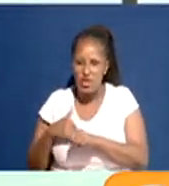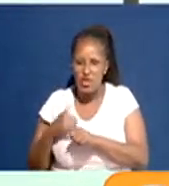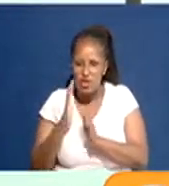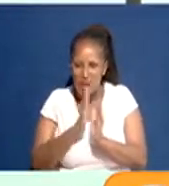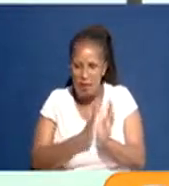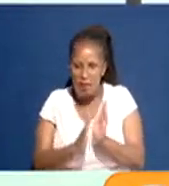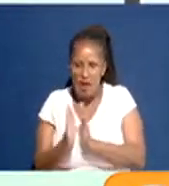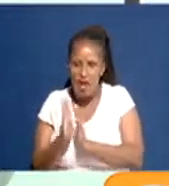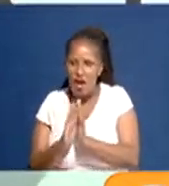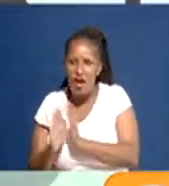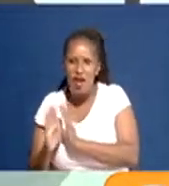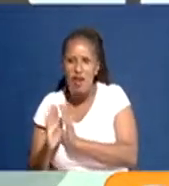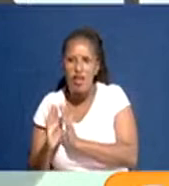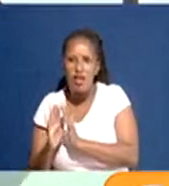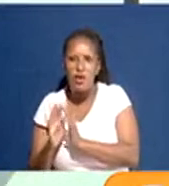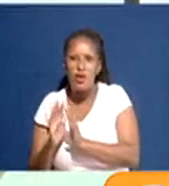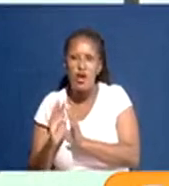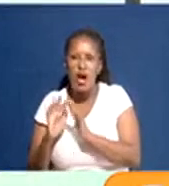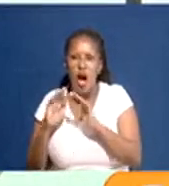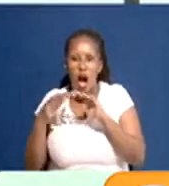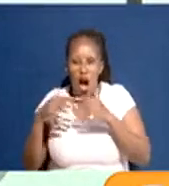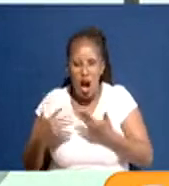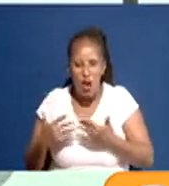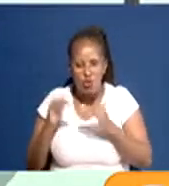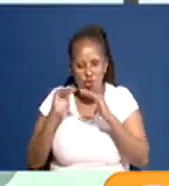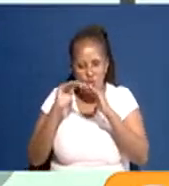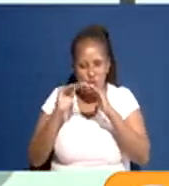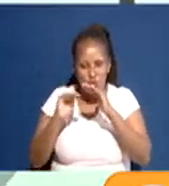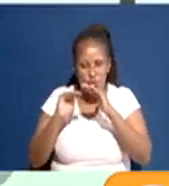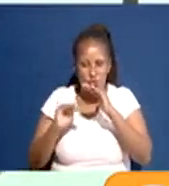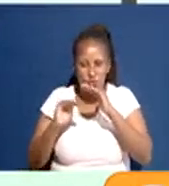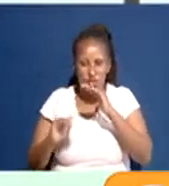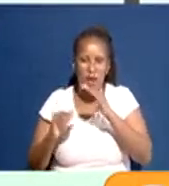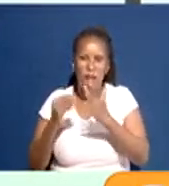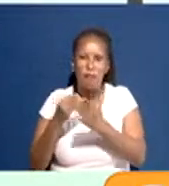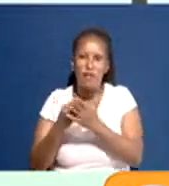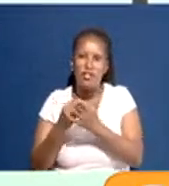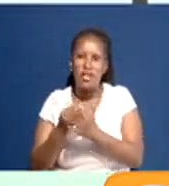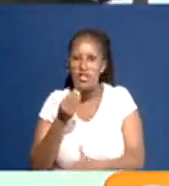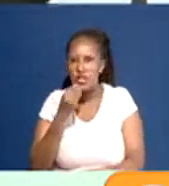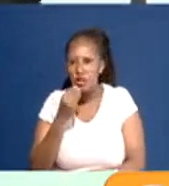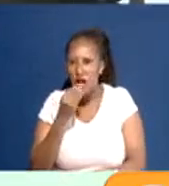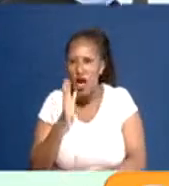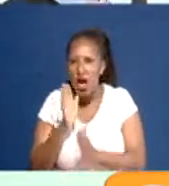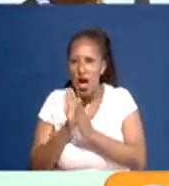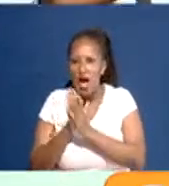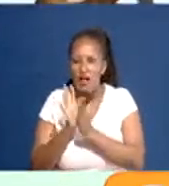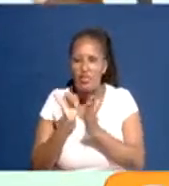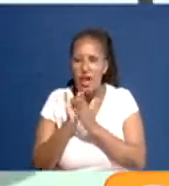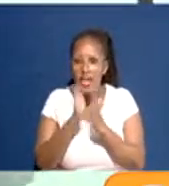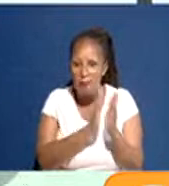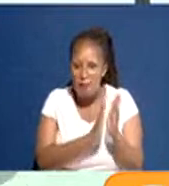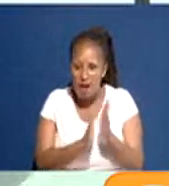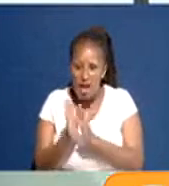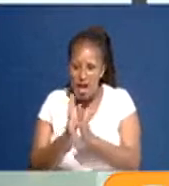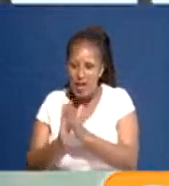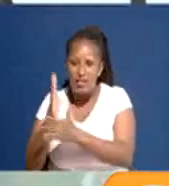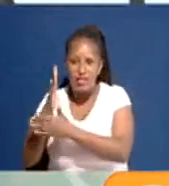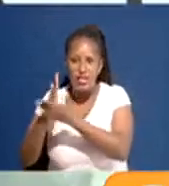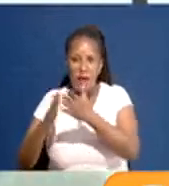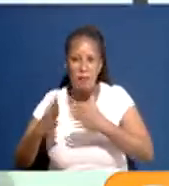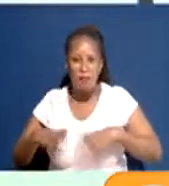mpango ambayo itateremusha gharama ya maisha. Na hiyo mpango watu